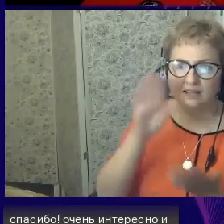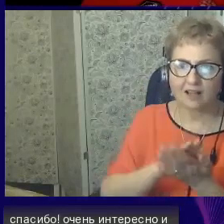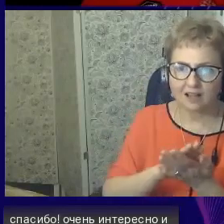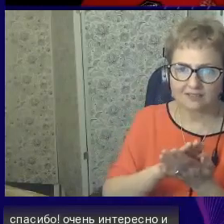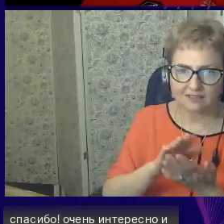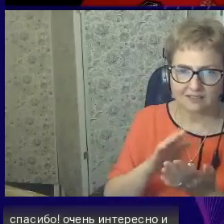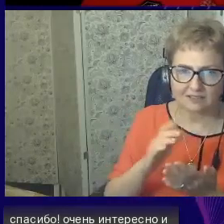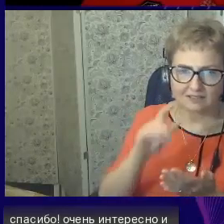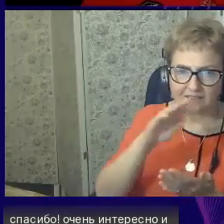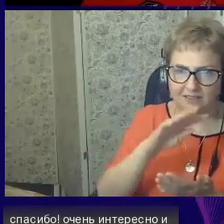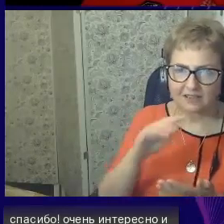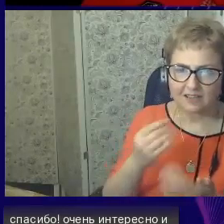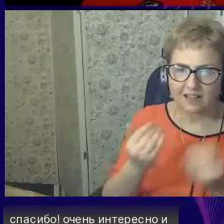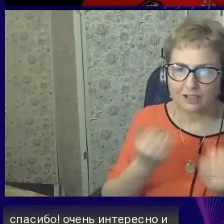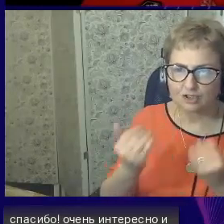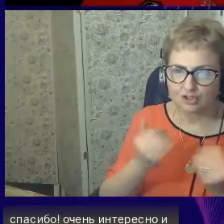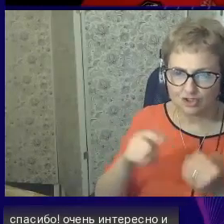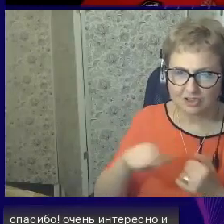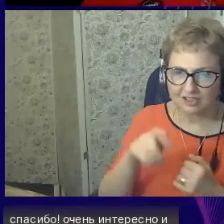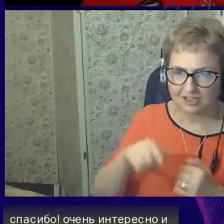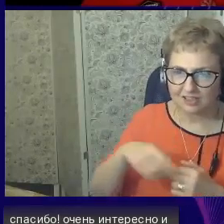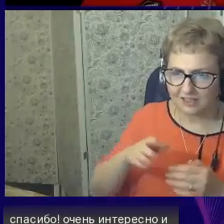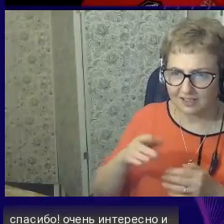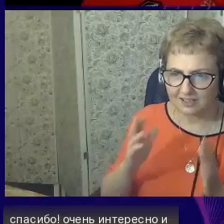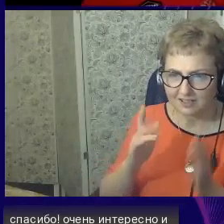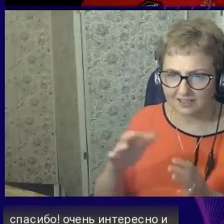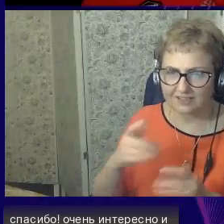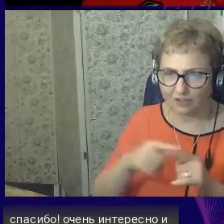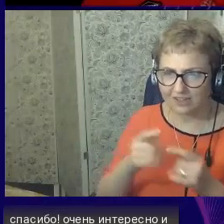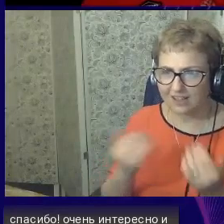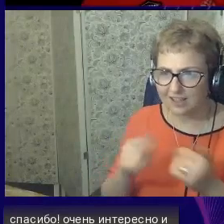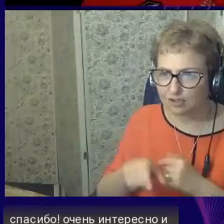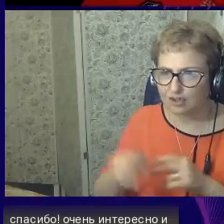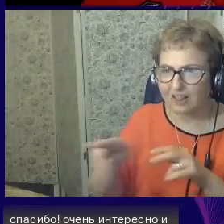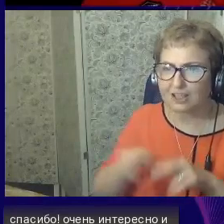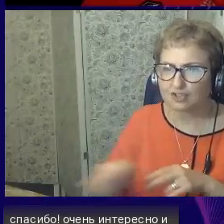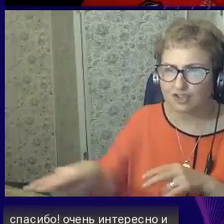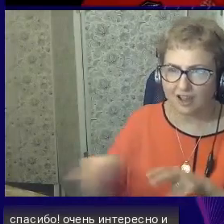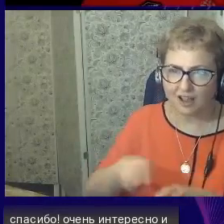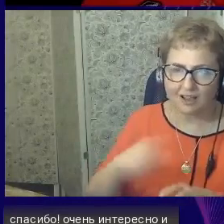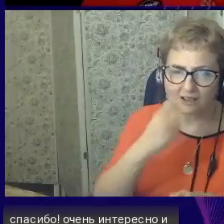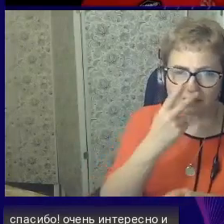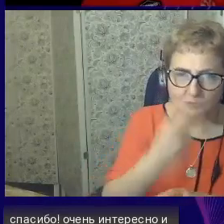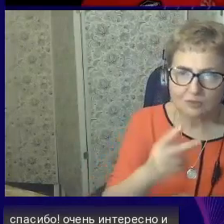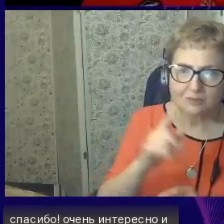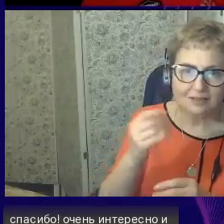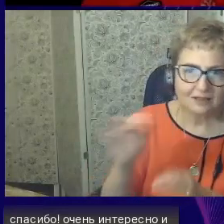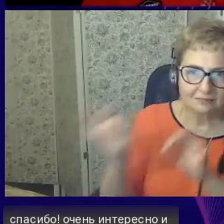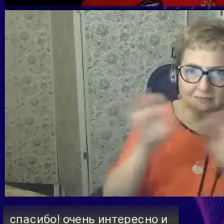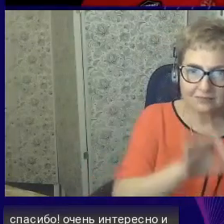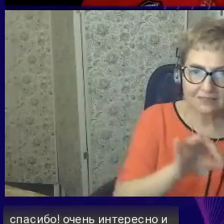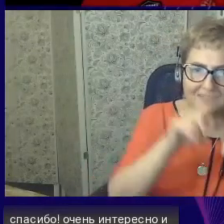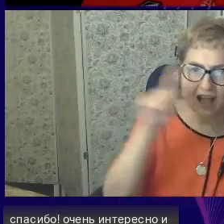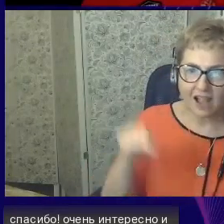накладывается густая сеть лыжней в лесу, и эти все лыжни отображаются на карте. И в